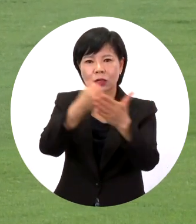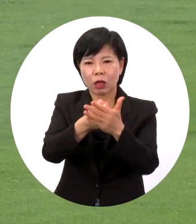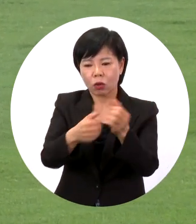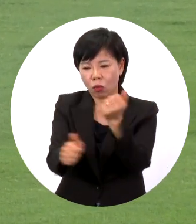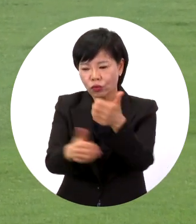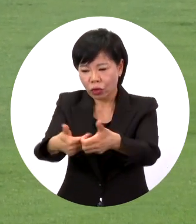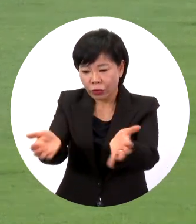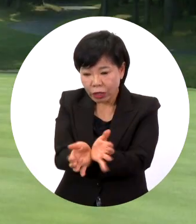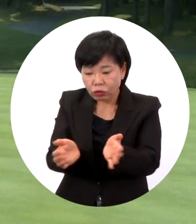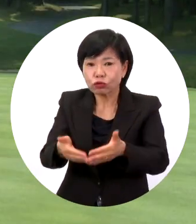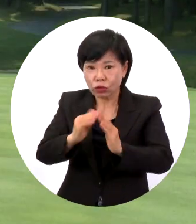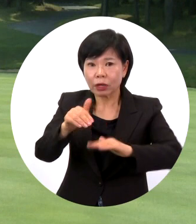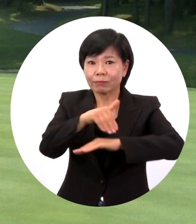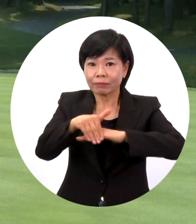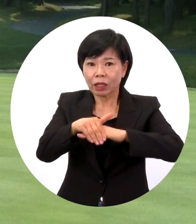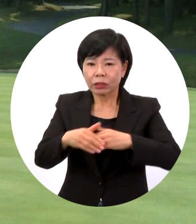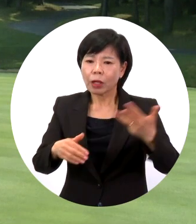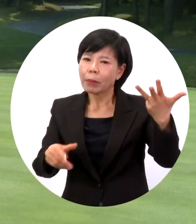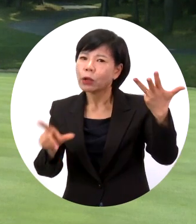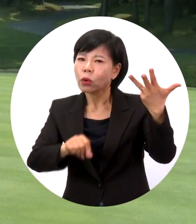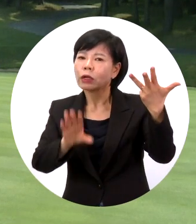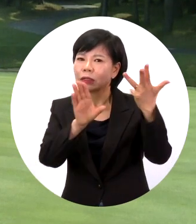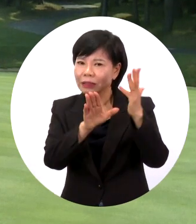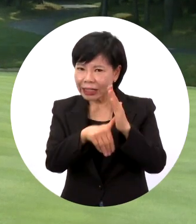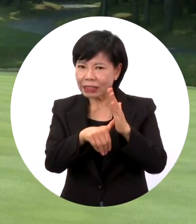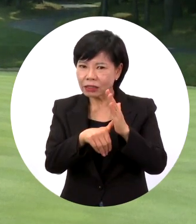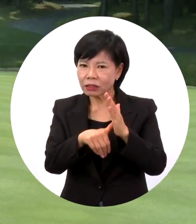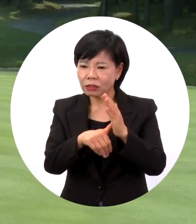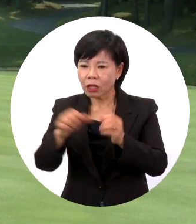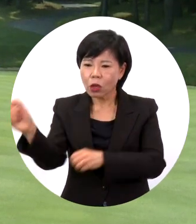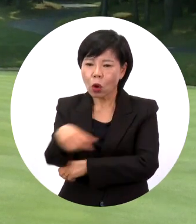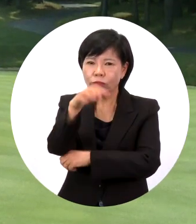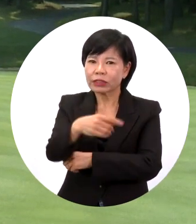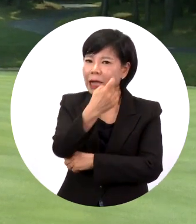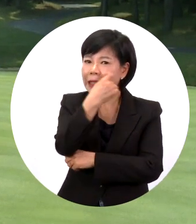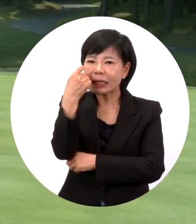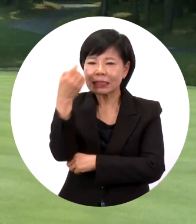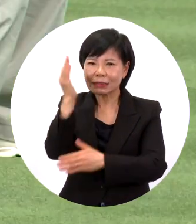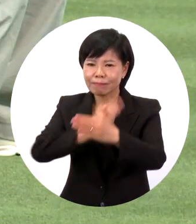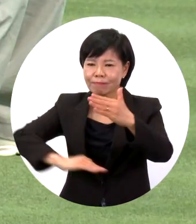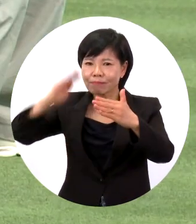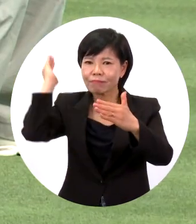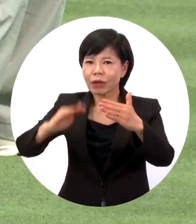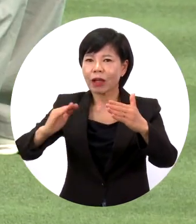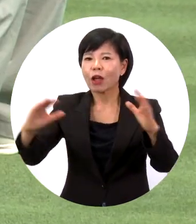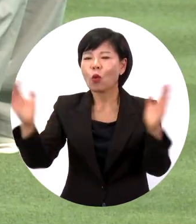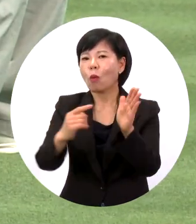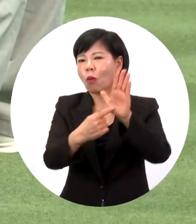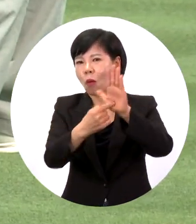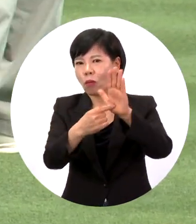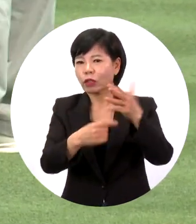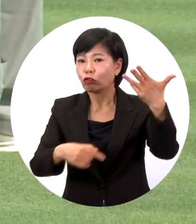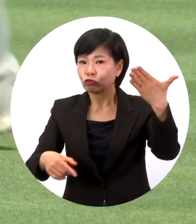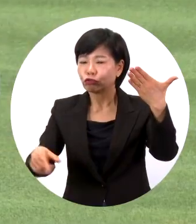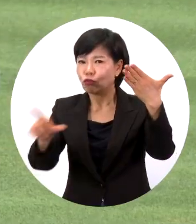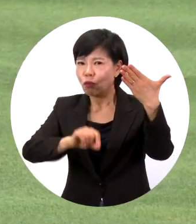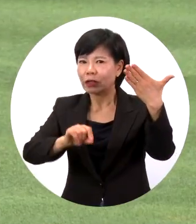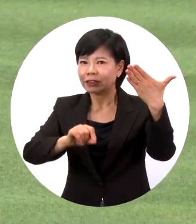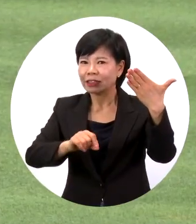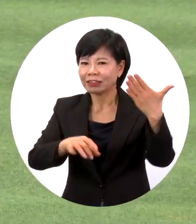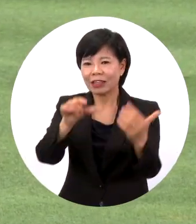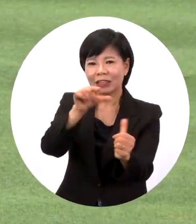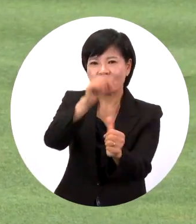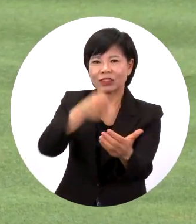평가위원회를 구성할 계획인데요. 8월에는 친환경 골프장 인증 공모를 실시하고 9월에는 친환경 우수